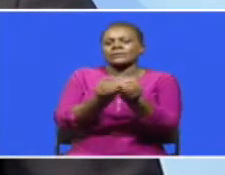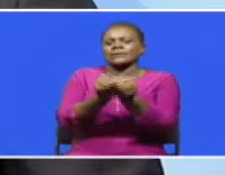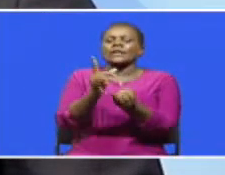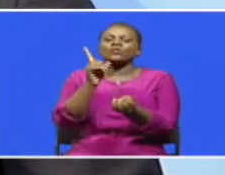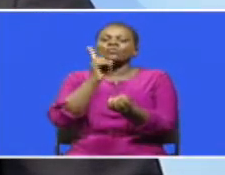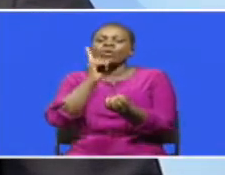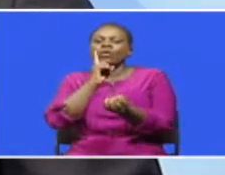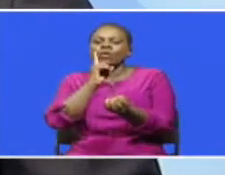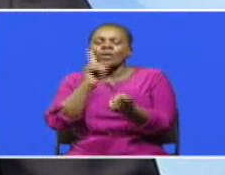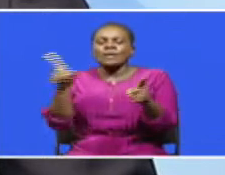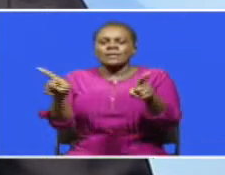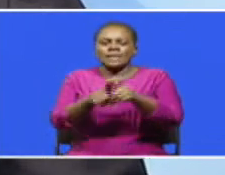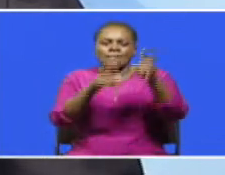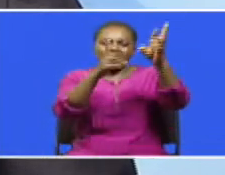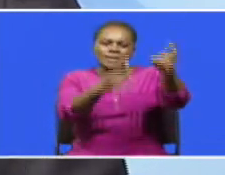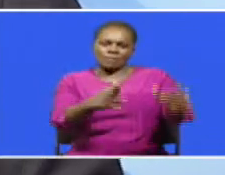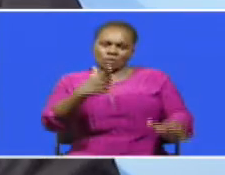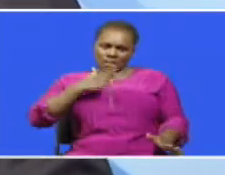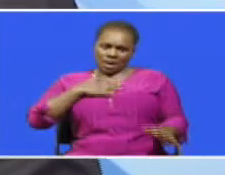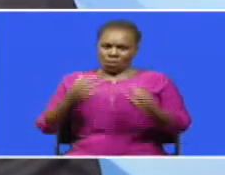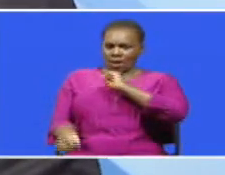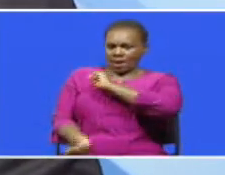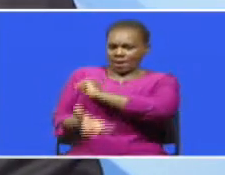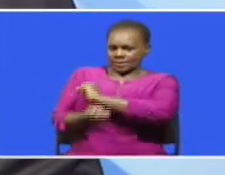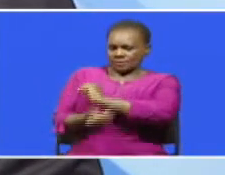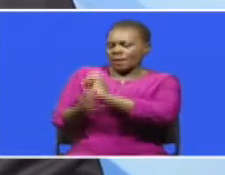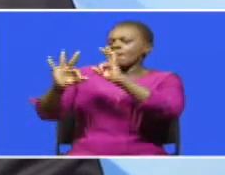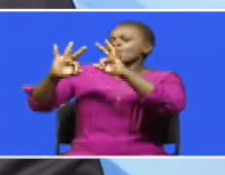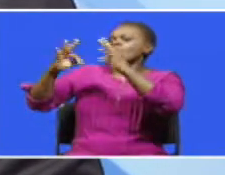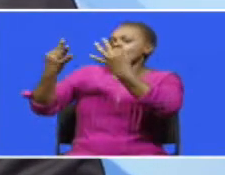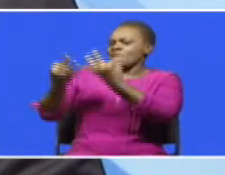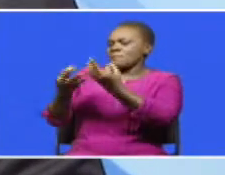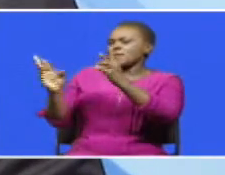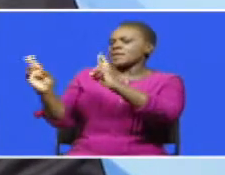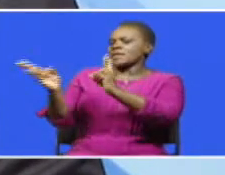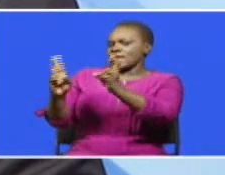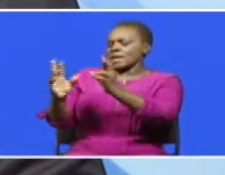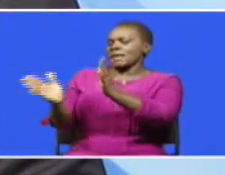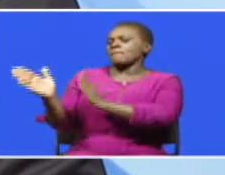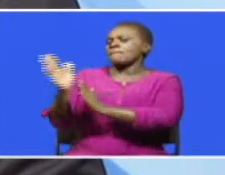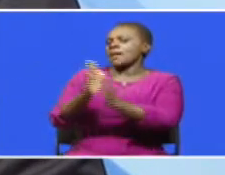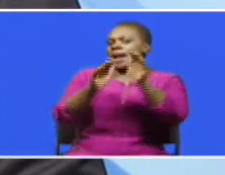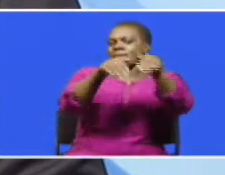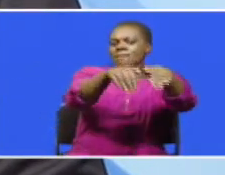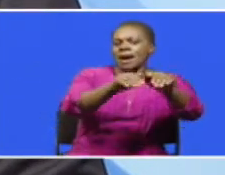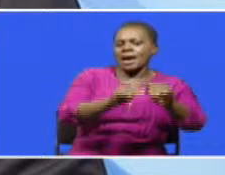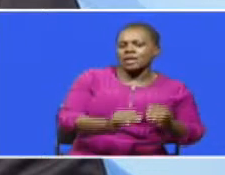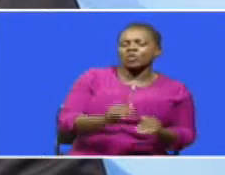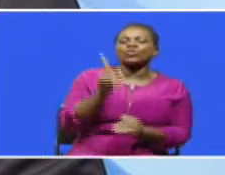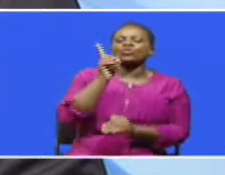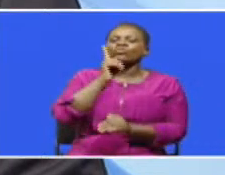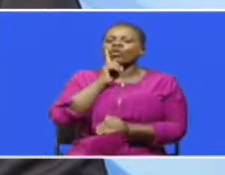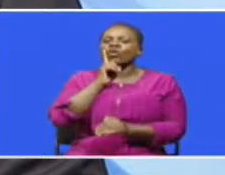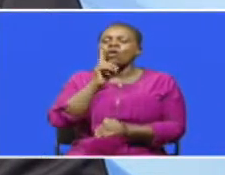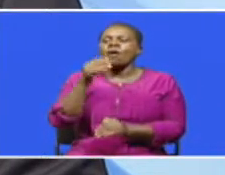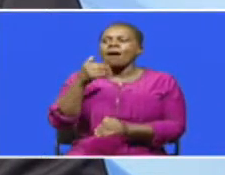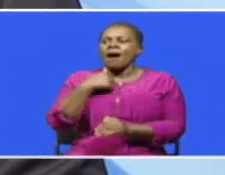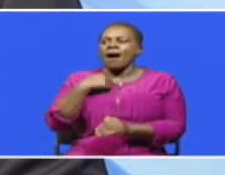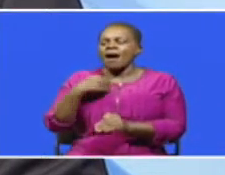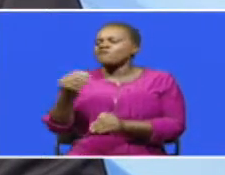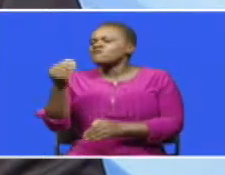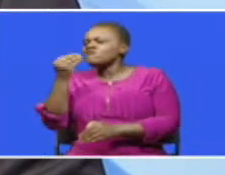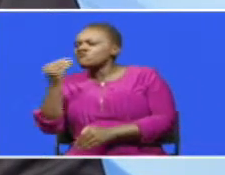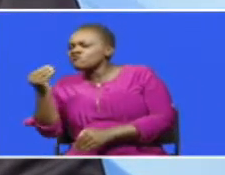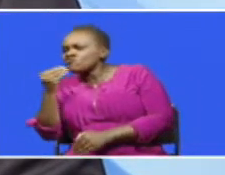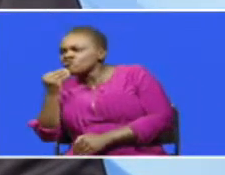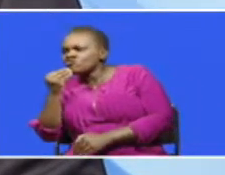kesho. Kama anavyoarifu mwanahabari Elvis Kosgei, familia tayari ilikuwa imefanya maandalizi ya mazishi kiasi cha kuandaa vyakula na